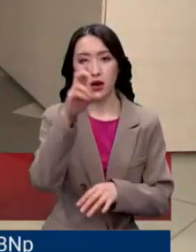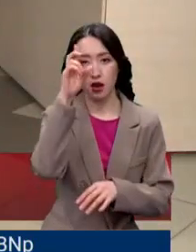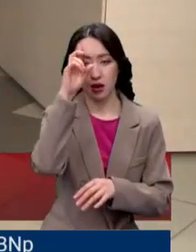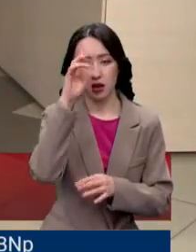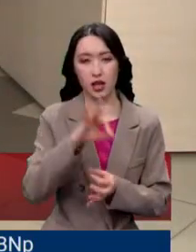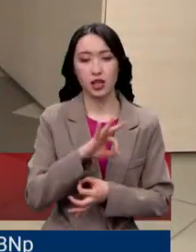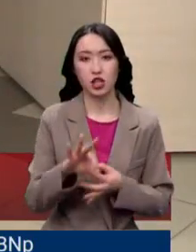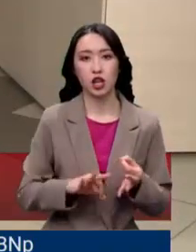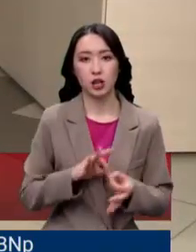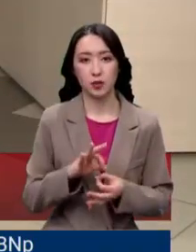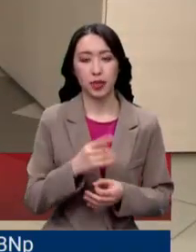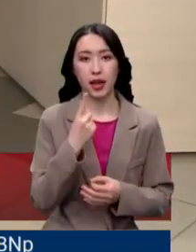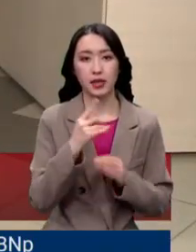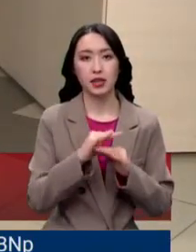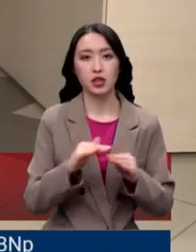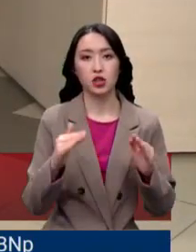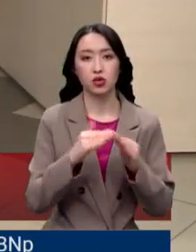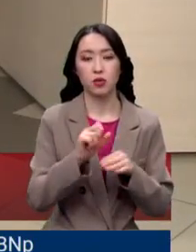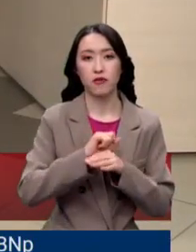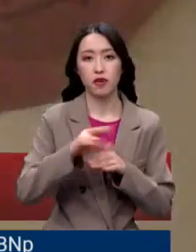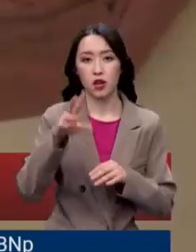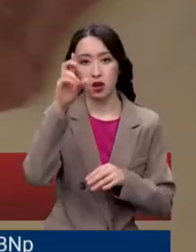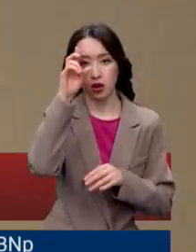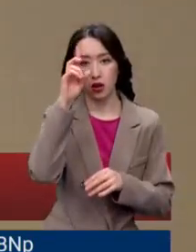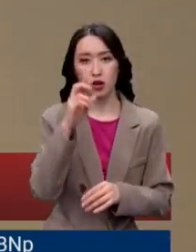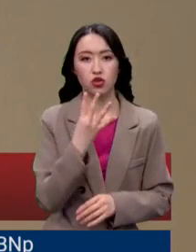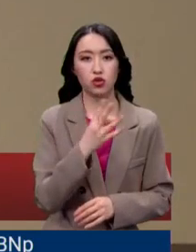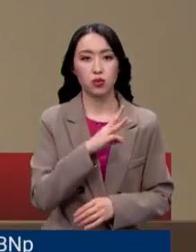называемые излишки. Один детдом уже вернул государству порядка